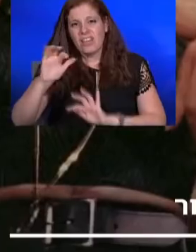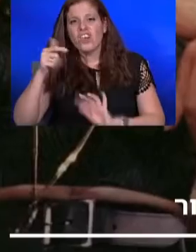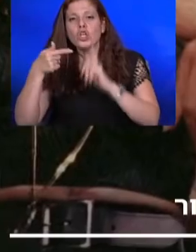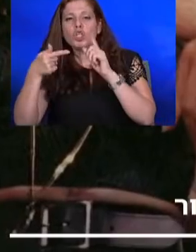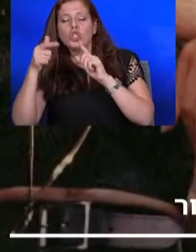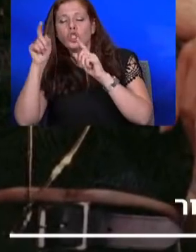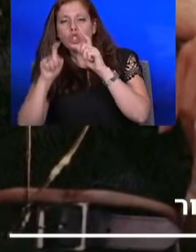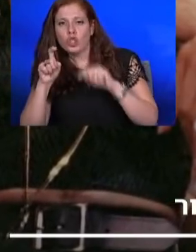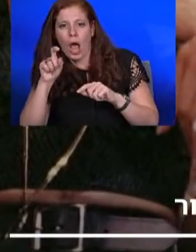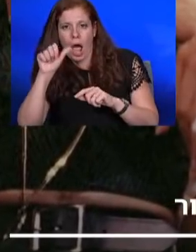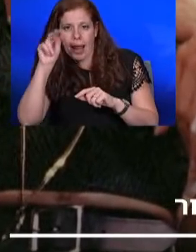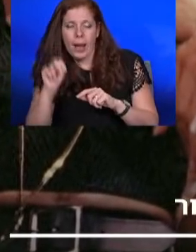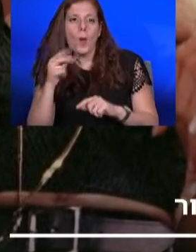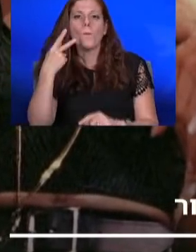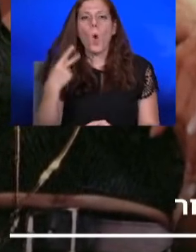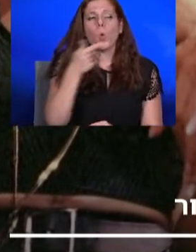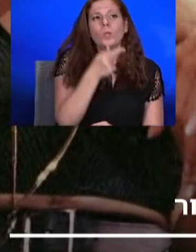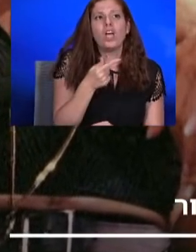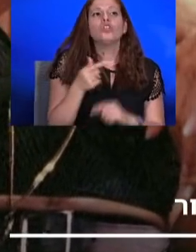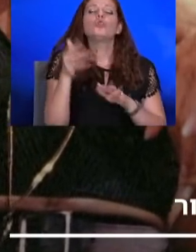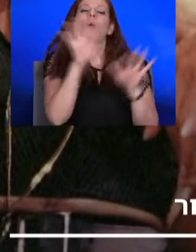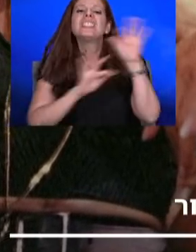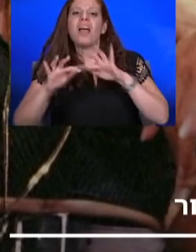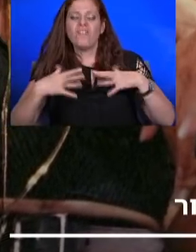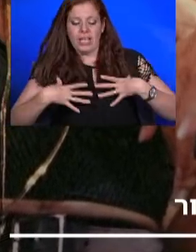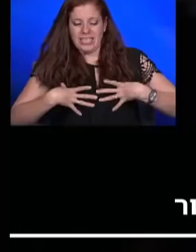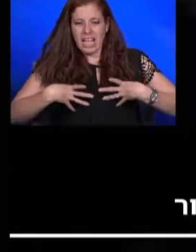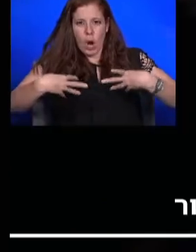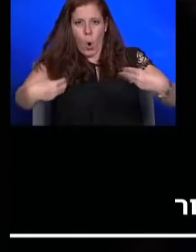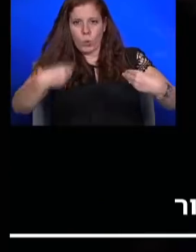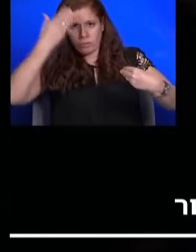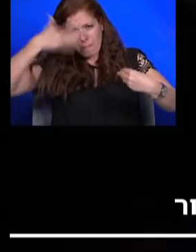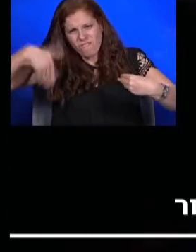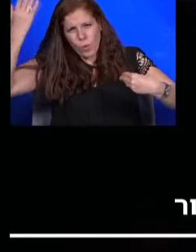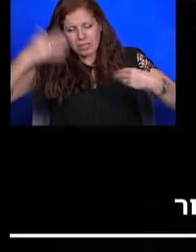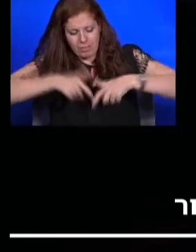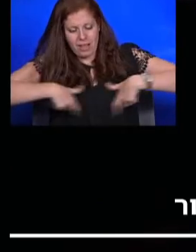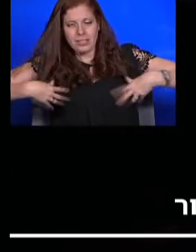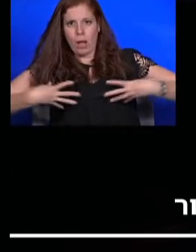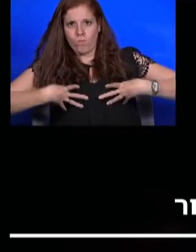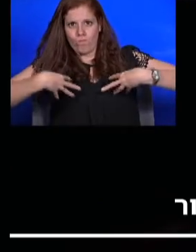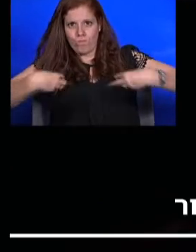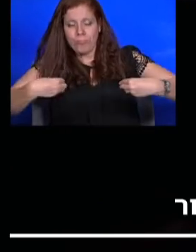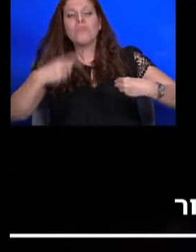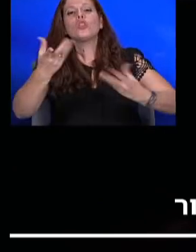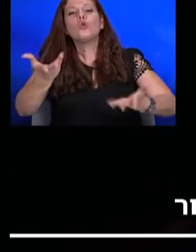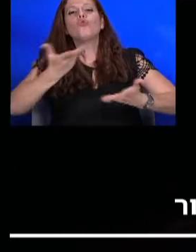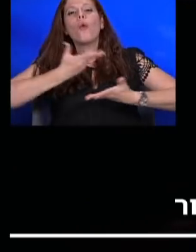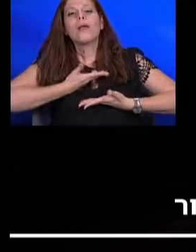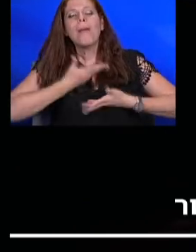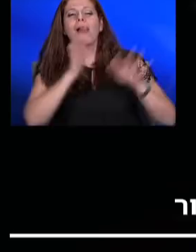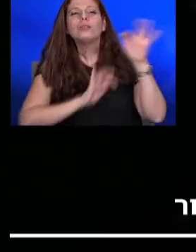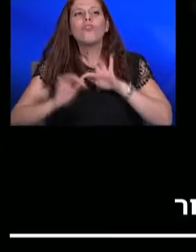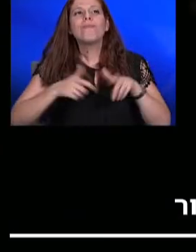הקונוסים המפורסמת, שהוא בעצם לקח השראה לעיצוב שלו מהחזיות של שנות ה-50, בארצות הברית קראו